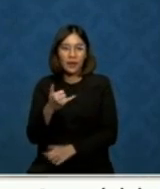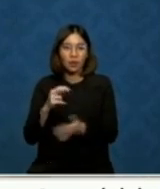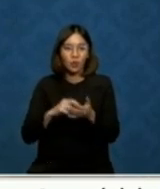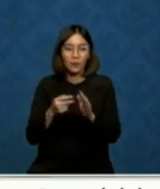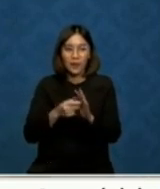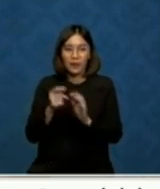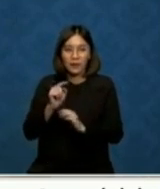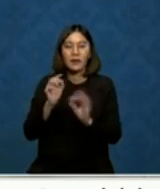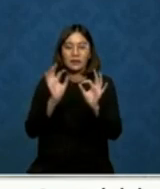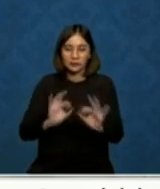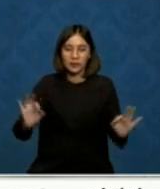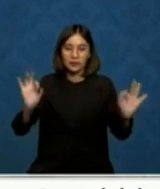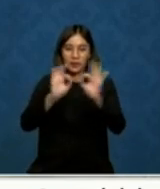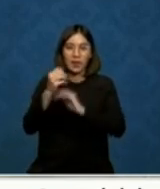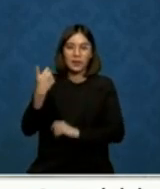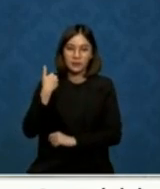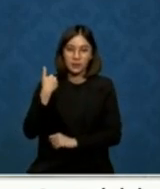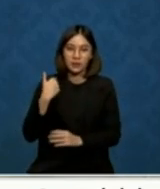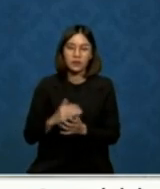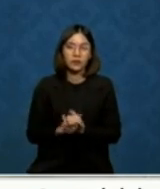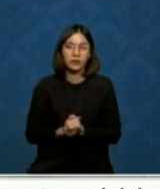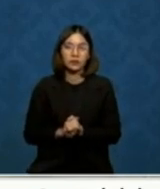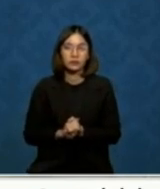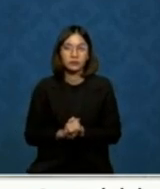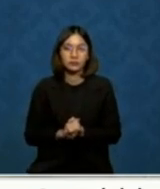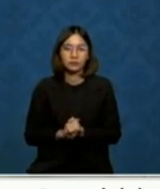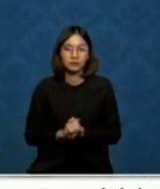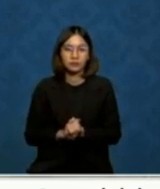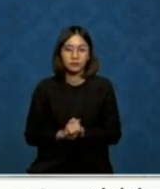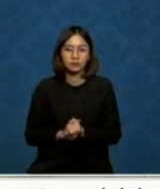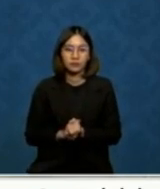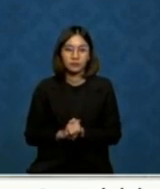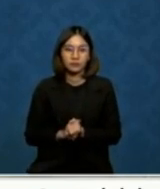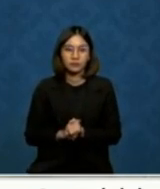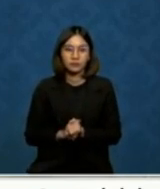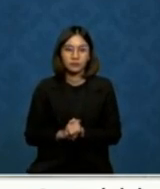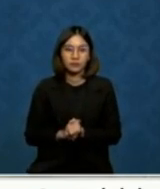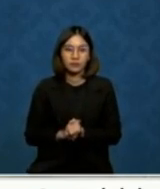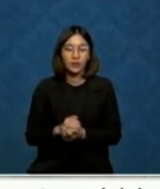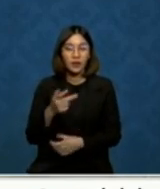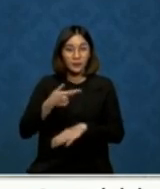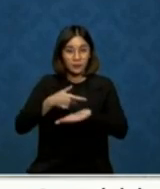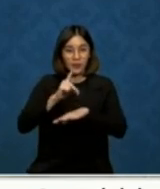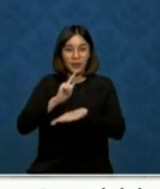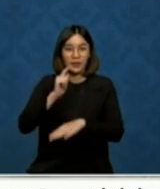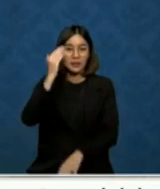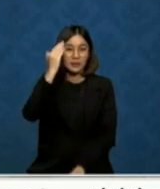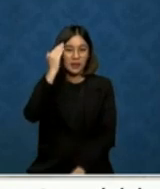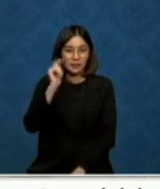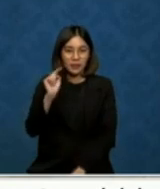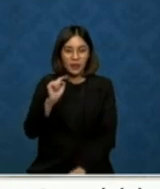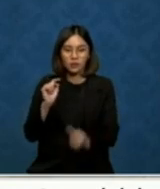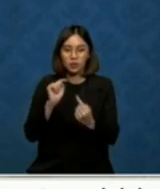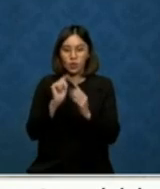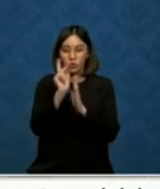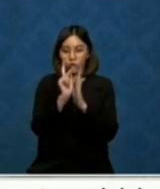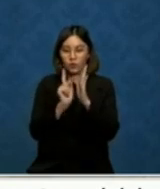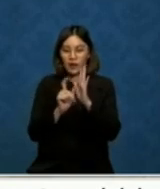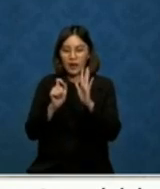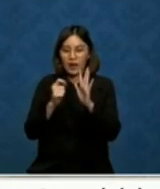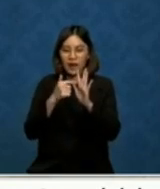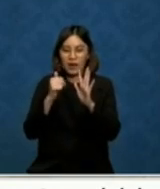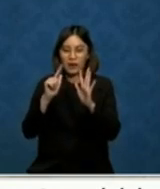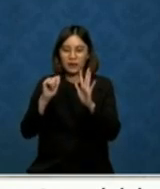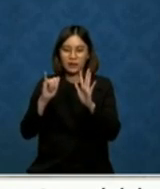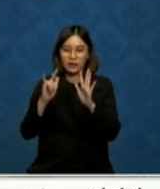ป็นสิ่งที่จำเป็นและสำคัญท่านประธานที่เคารพครับท่านประธานคงทราบว่าประมวลกฎหมายอาญาเนี่ย